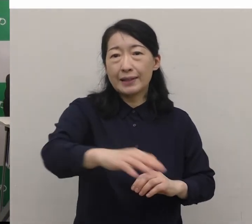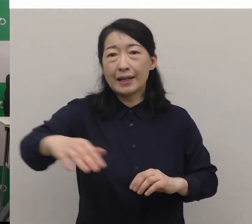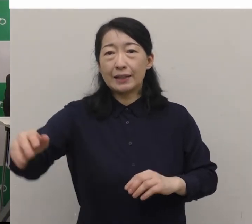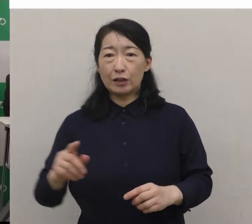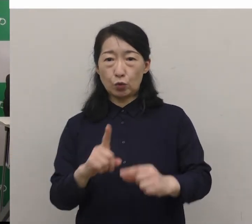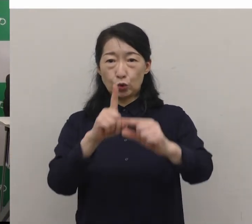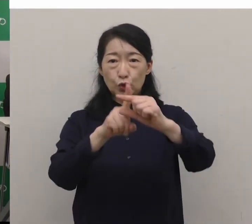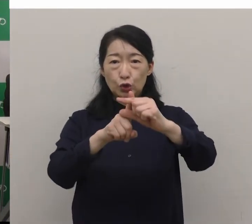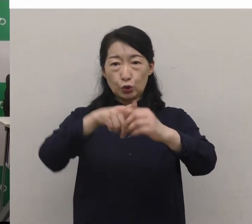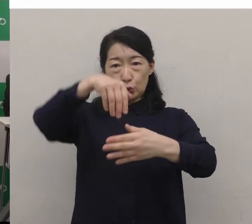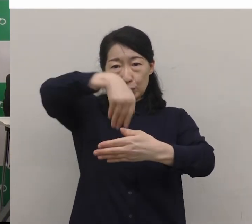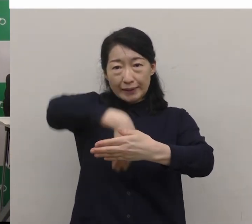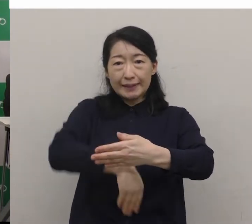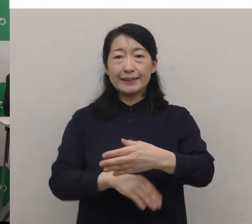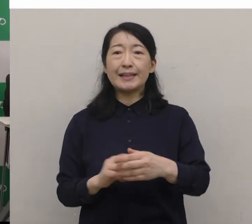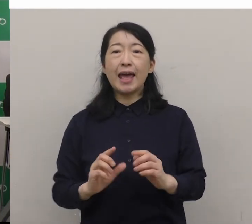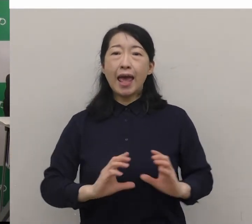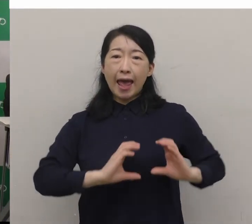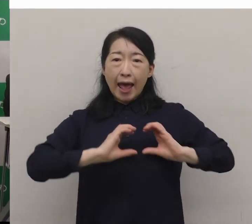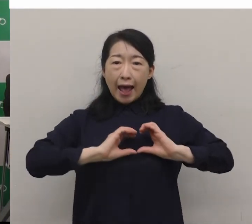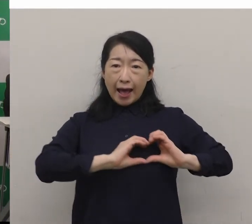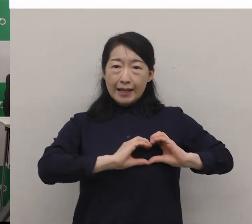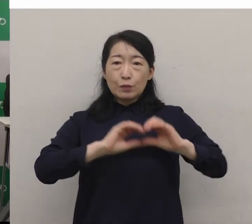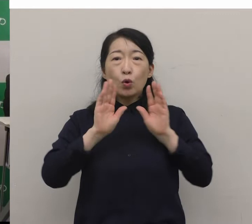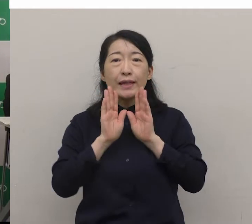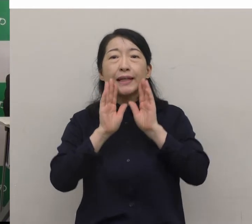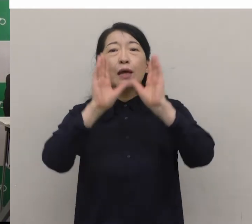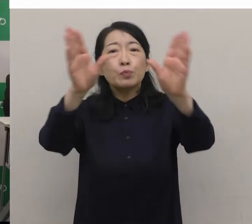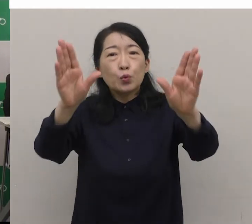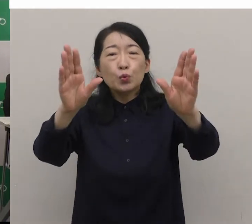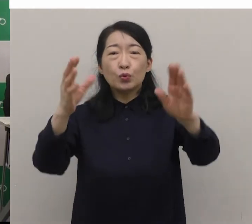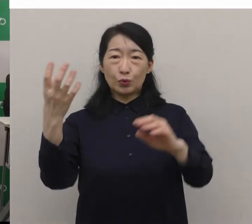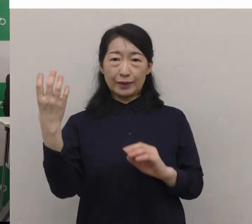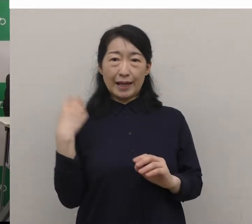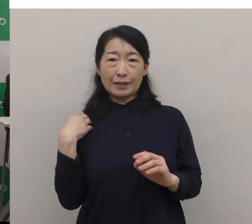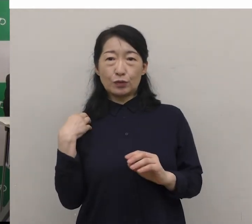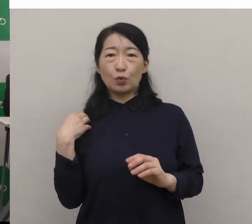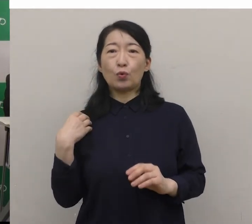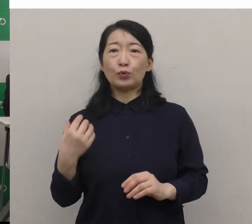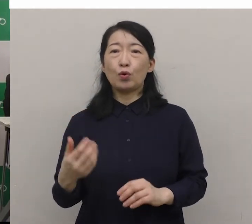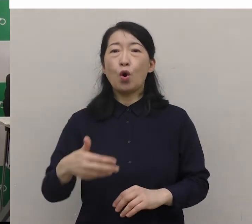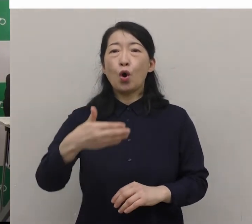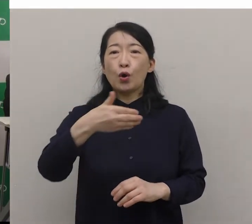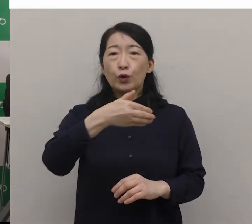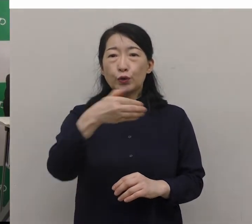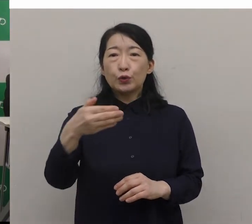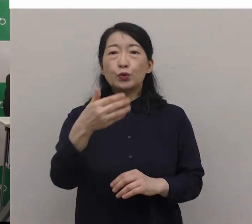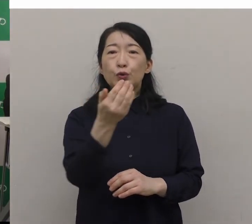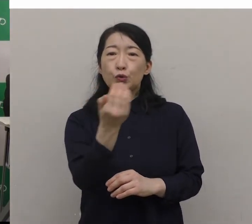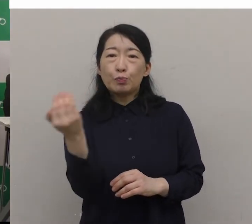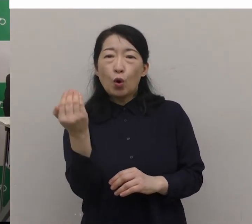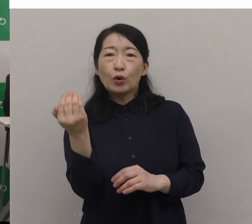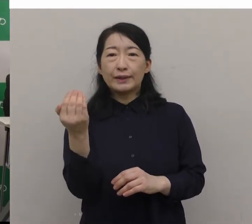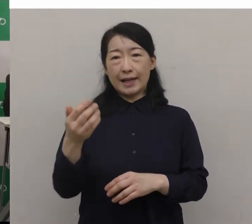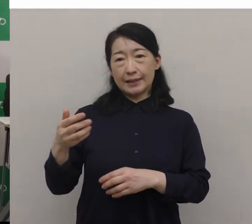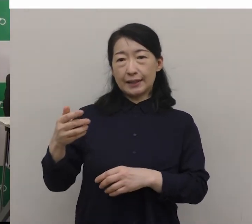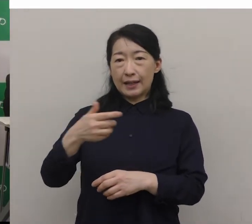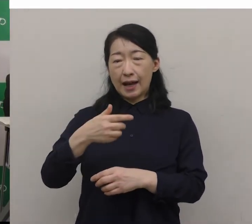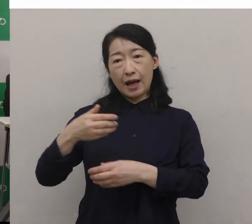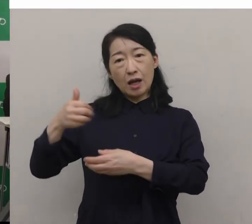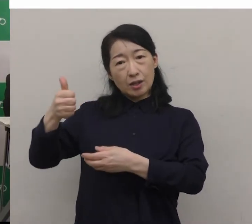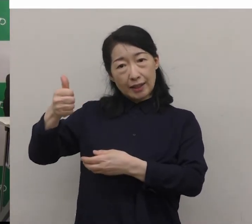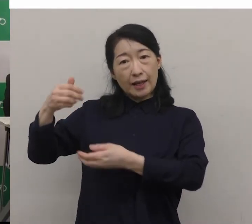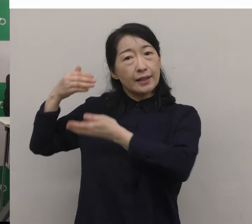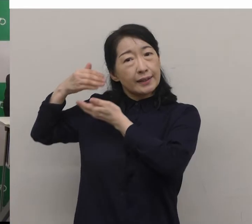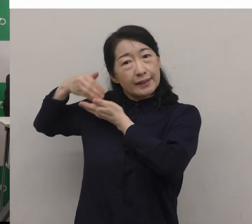ね、村役場の職員の久保宗之さんから嬬恋村での取り組みを聞いたりいた